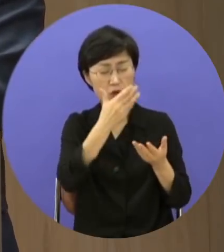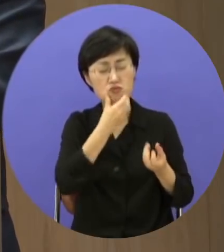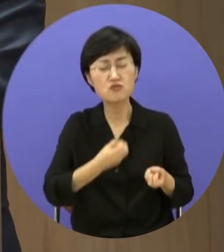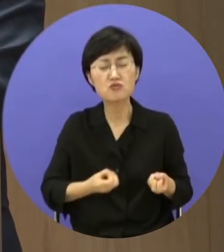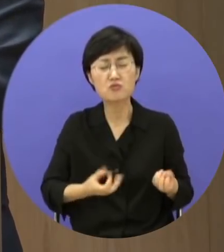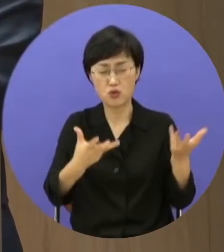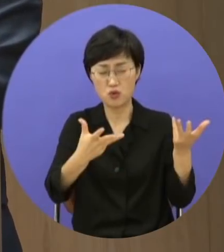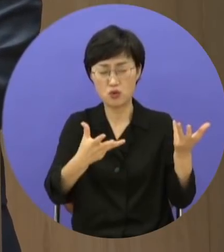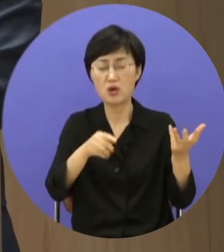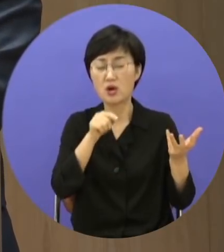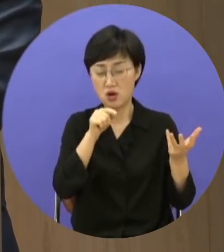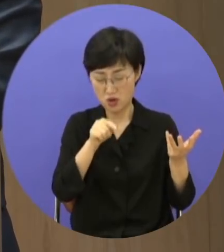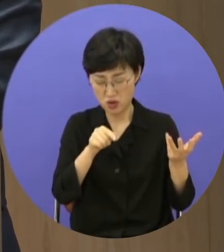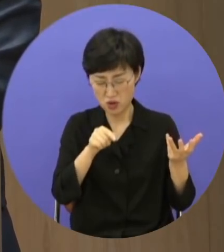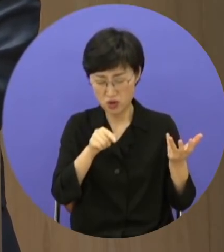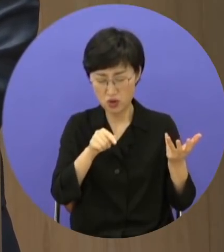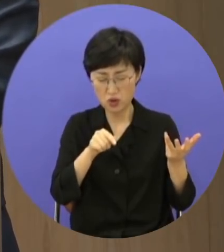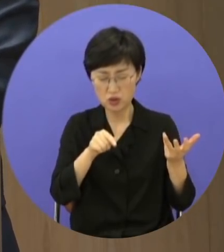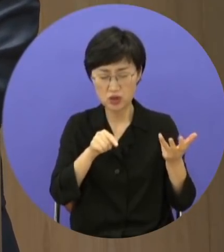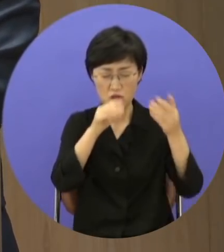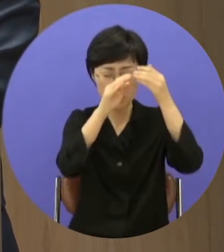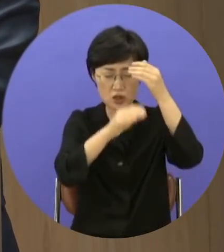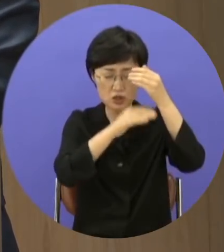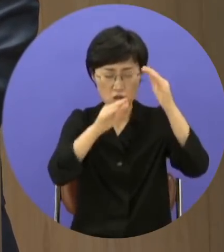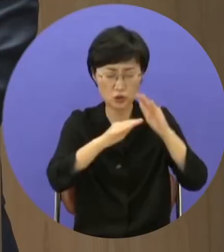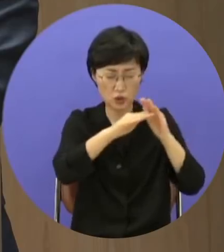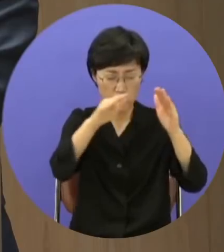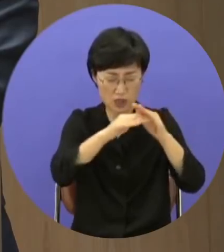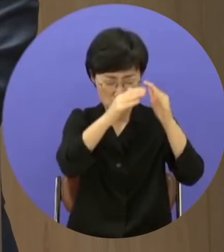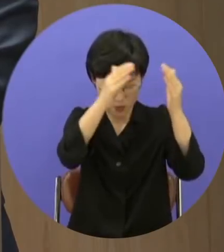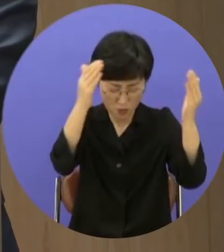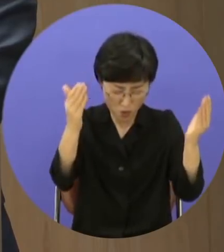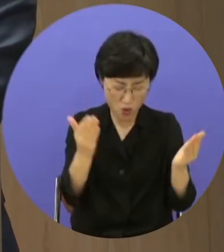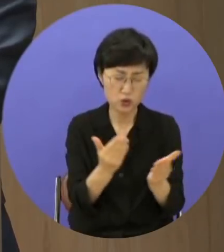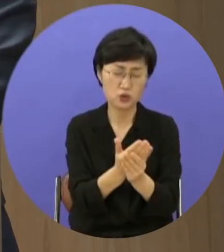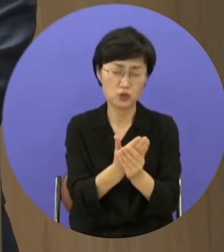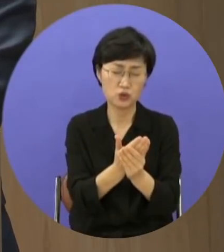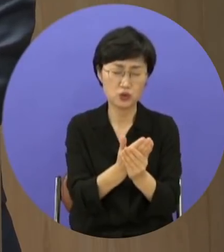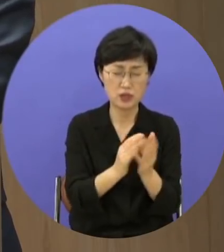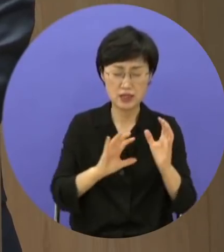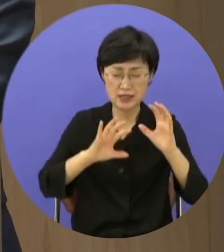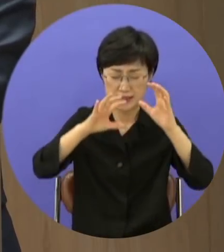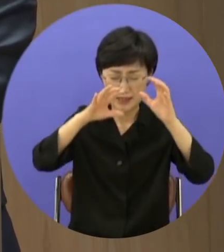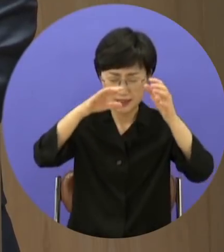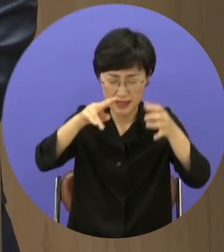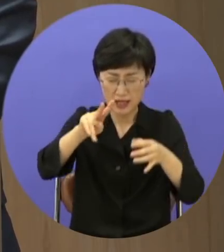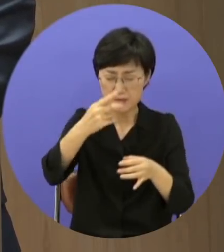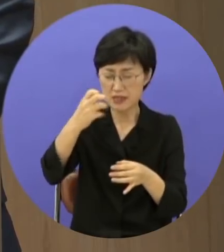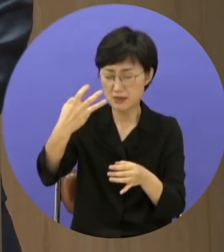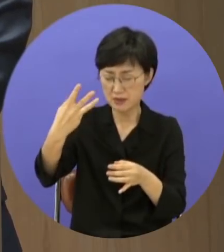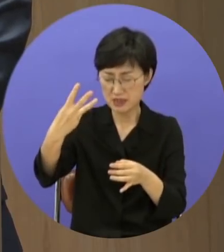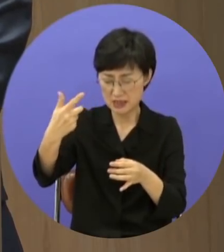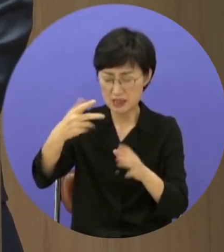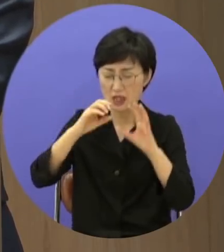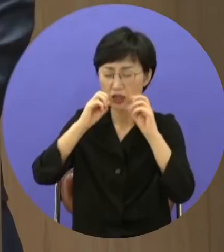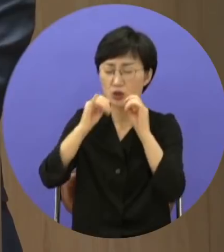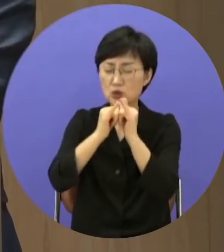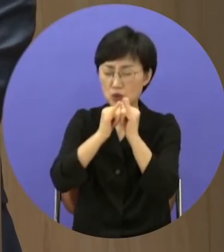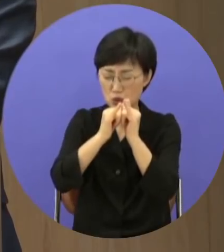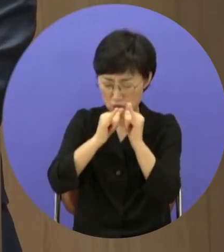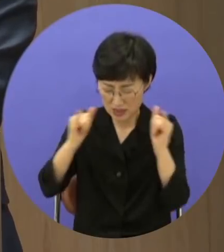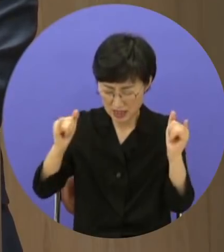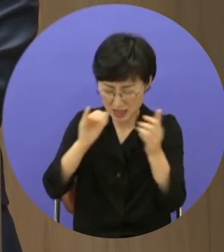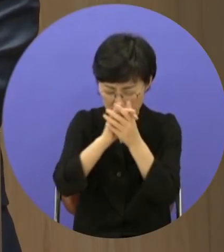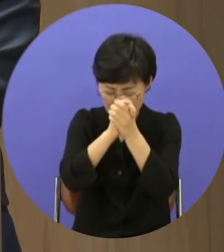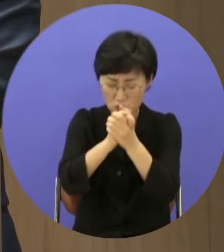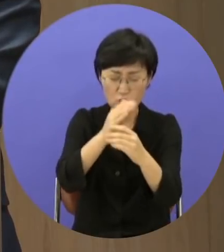가정과 전 세계 237 전도자의 24 기도 속에 있는 현장마다